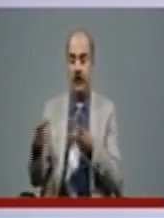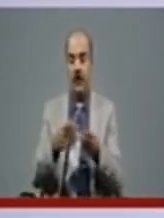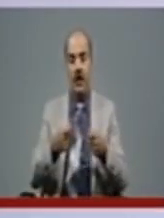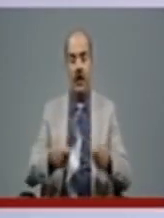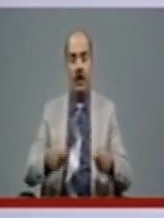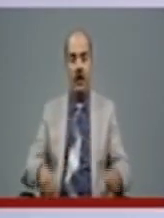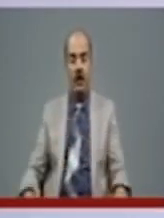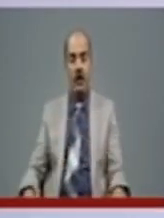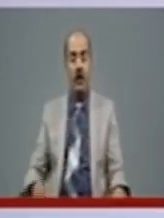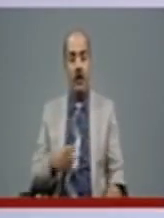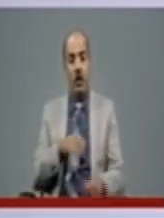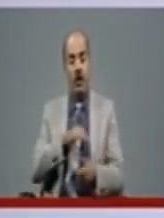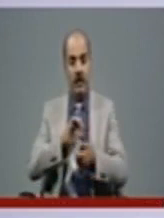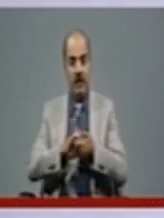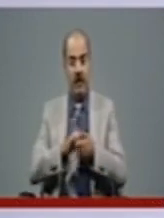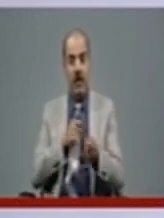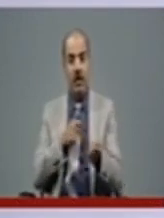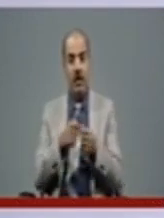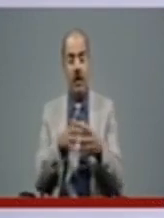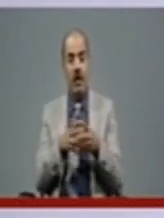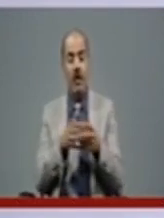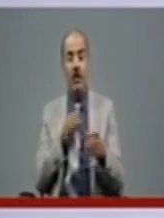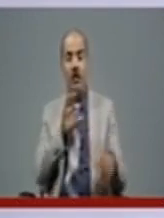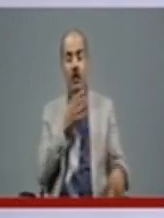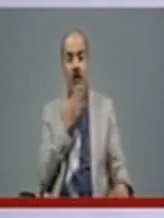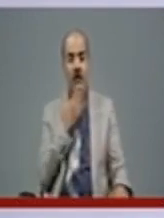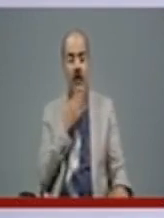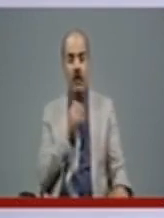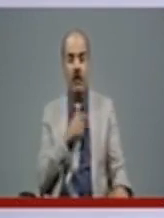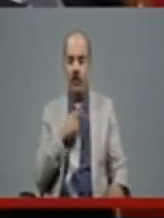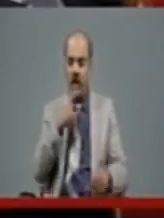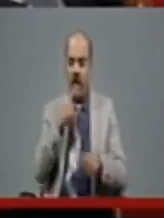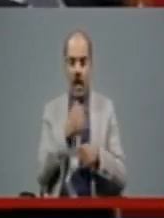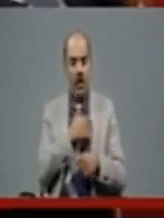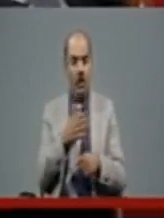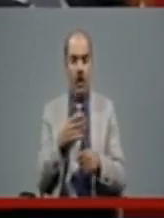دعونا نتفق أن التجارة البينية بين الدول الأفريقية ستظل نسبتها منخفضة